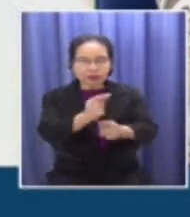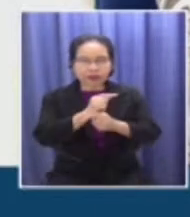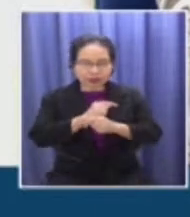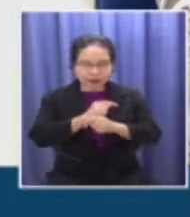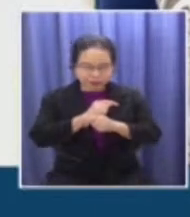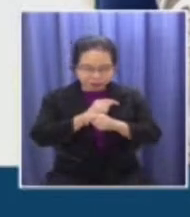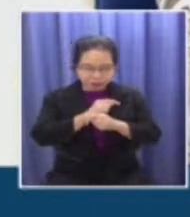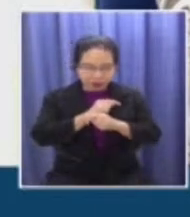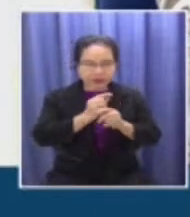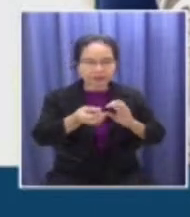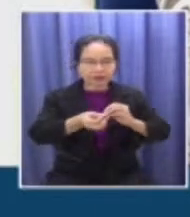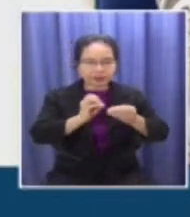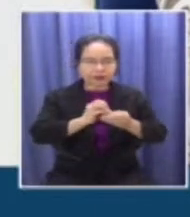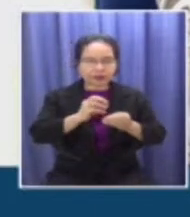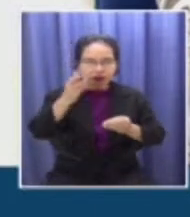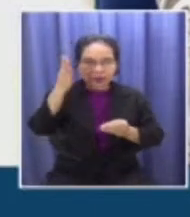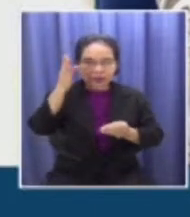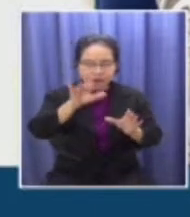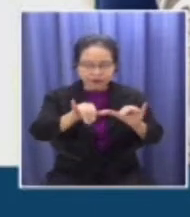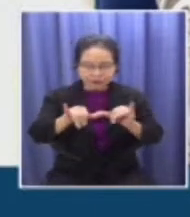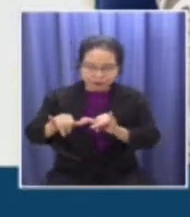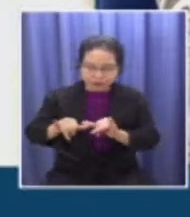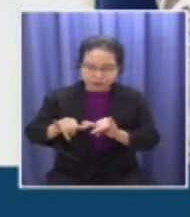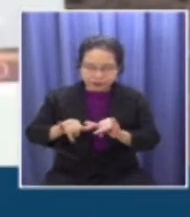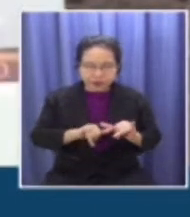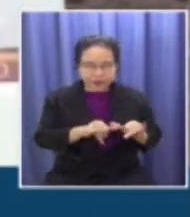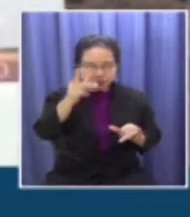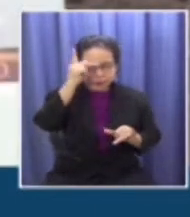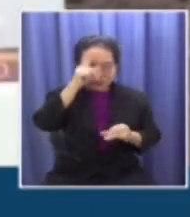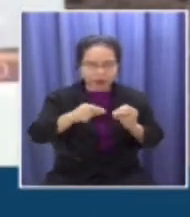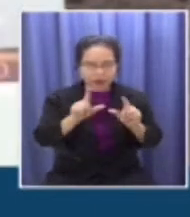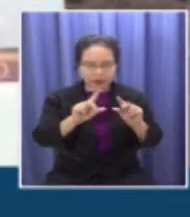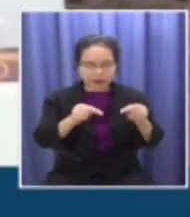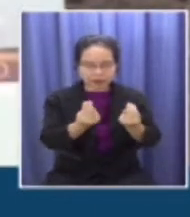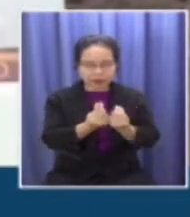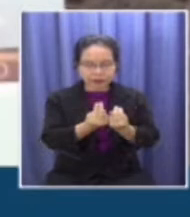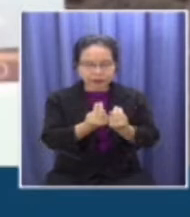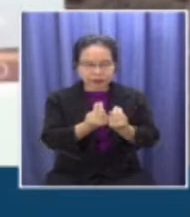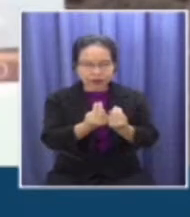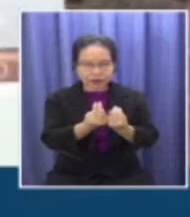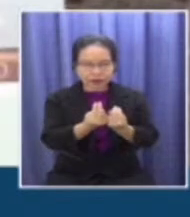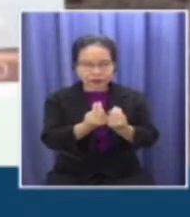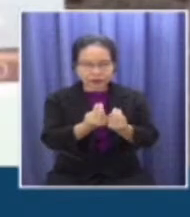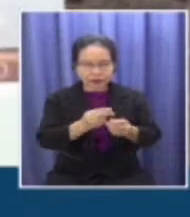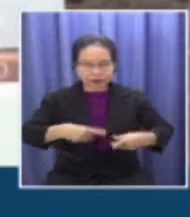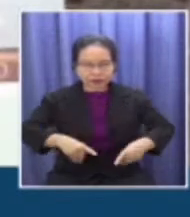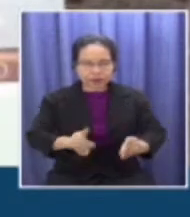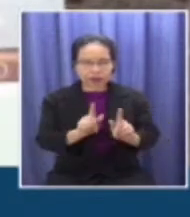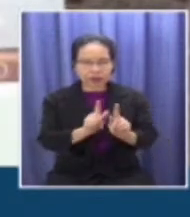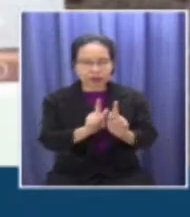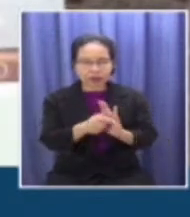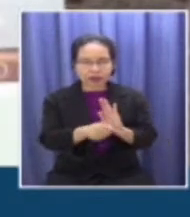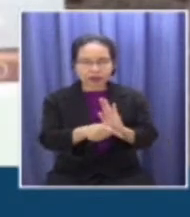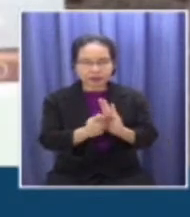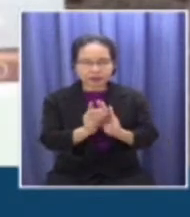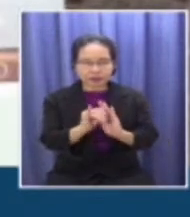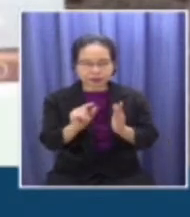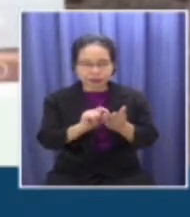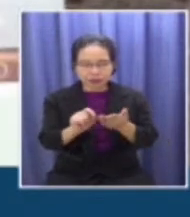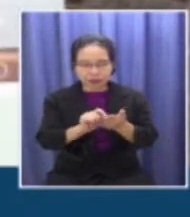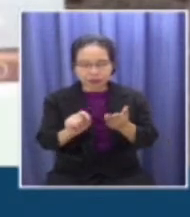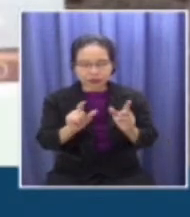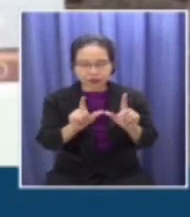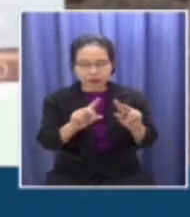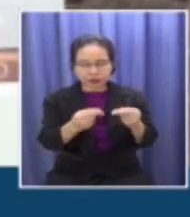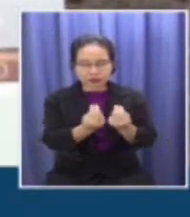6,926 enti sɛ ahomane no ka sɛ wɔdɔɔso wɔn din de ɛdɔm a na yɛnum ne asraafoɔ